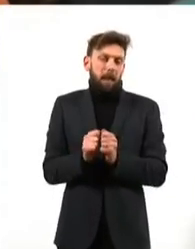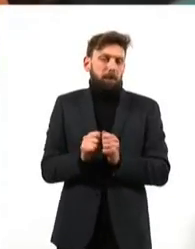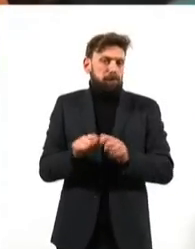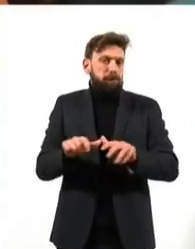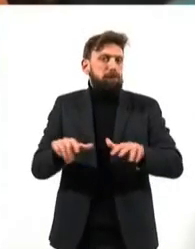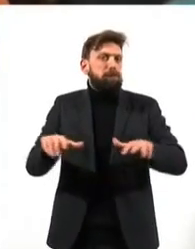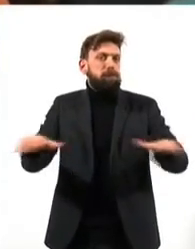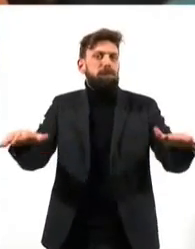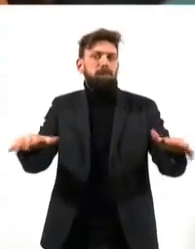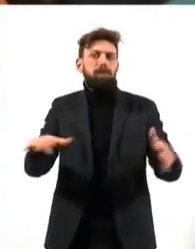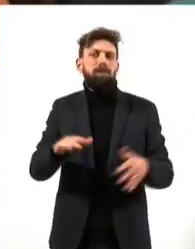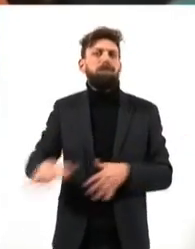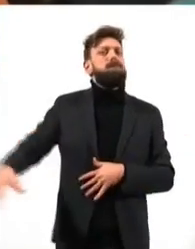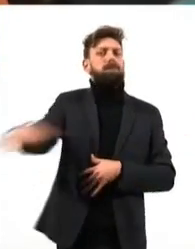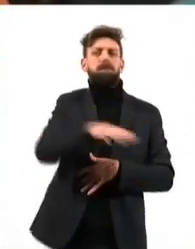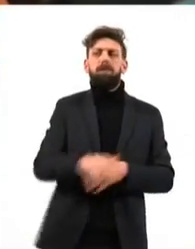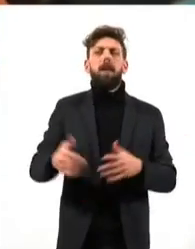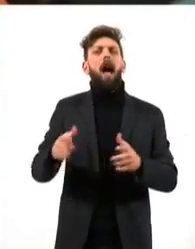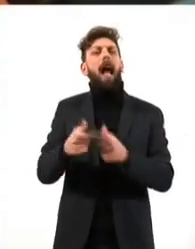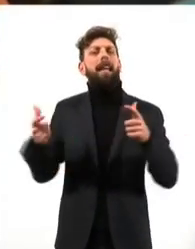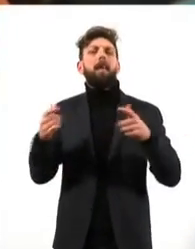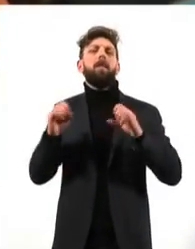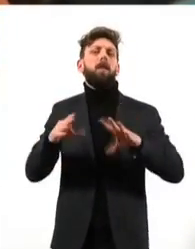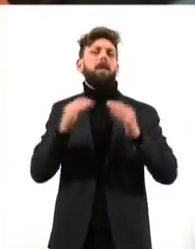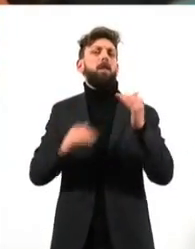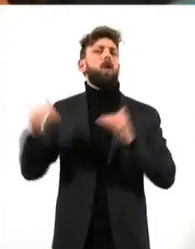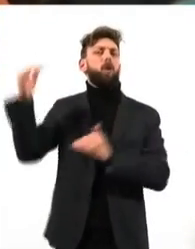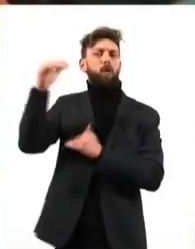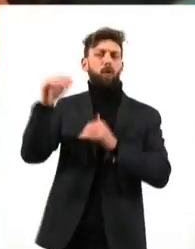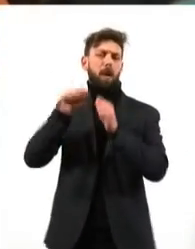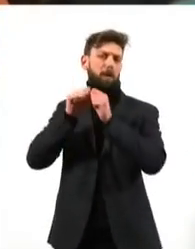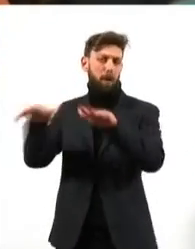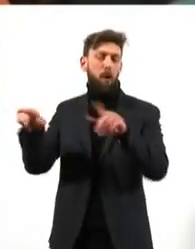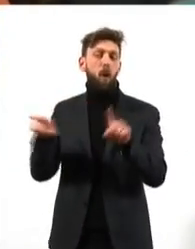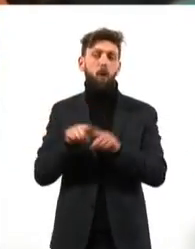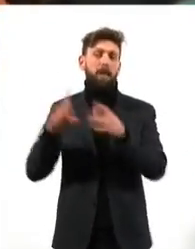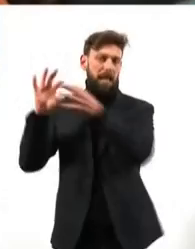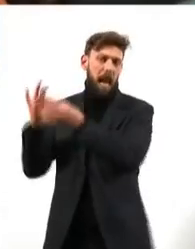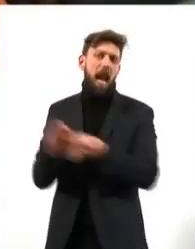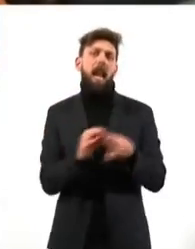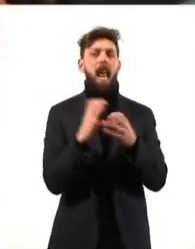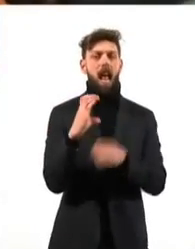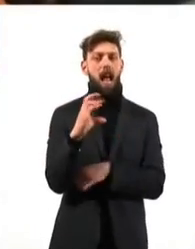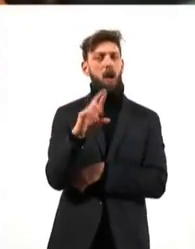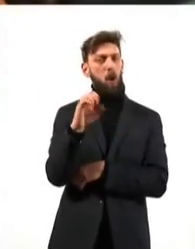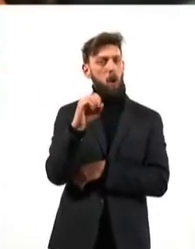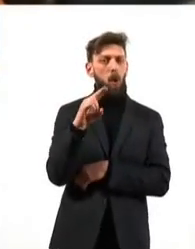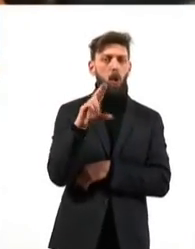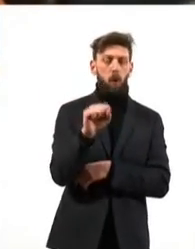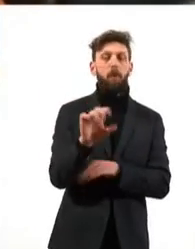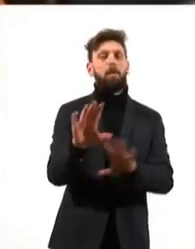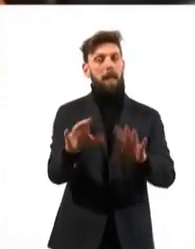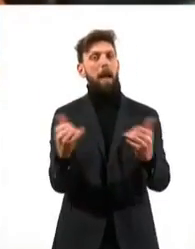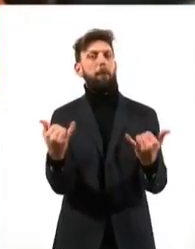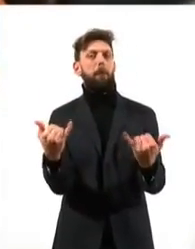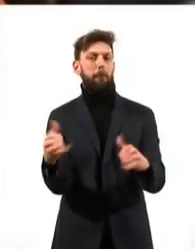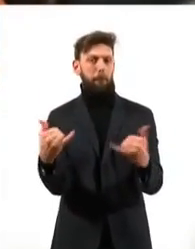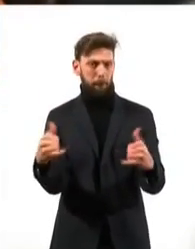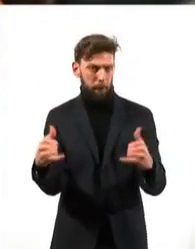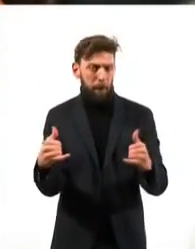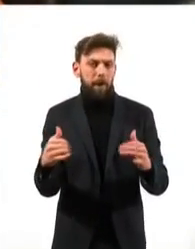dans tous les établissements d'enseignement supérieur en tout cas, mais aussi beaucoup avec les CROUS et que l'on doit continuer à travailler, mais qui a été